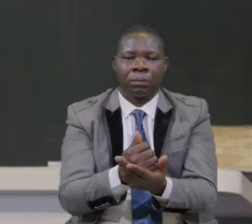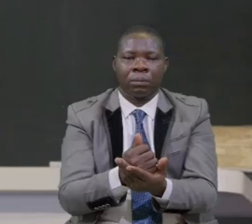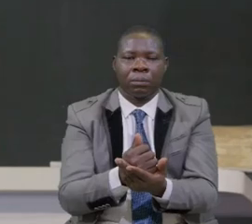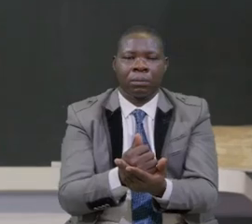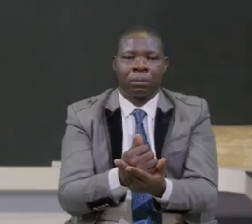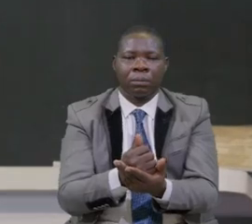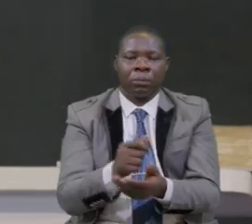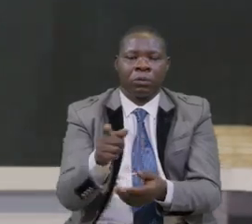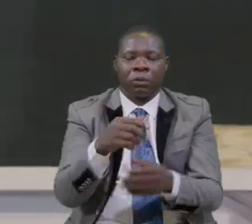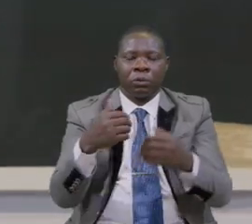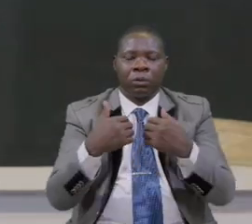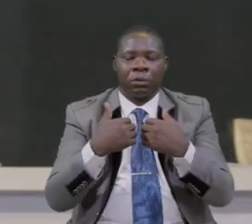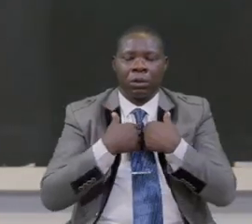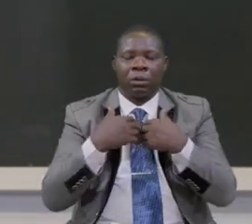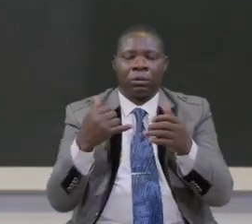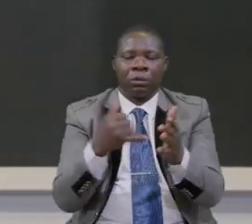Vous l'avez reçu.